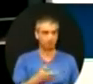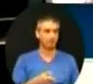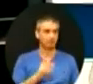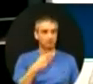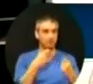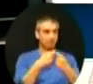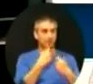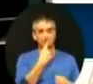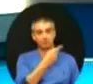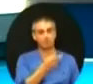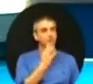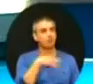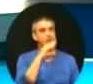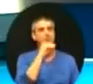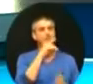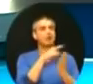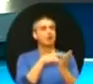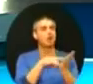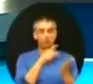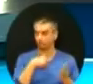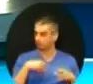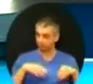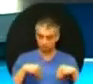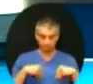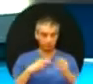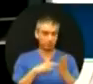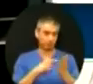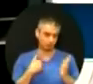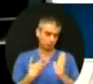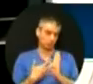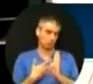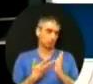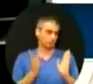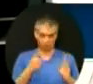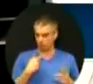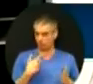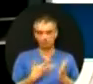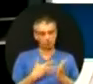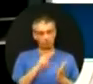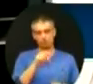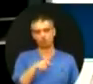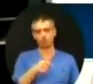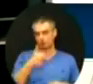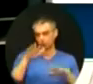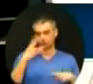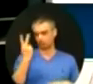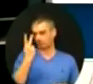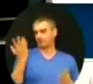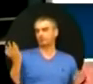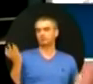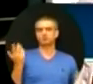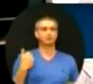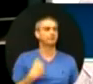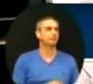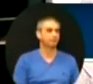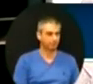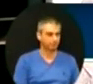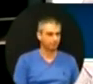עכשיו בוא נדבר על אגב, אני מסכים איתו, בשביל זה יש לי ביקורת. בוודאי יש לי ביקורת בסוגיה הזאת. ראש הממשלה, בוודאי. בוא נדבר